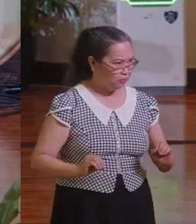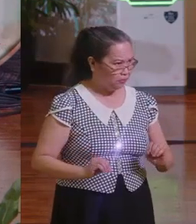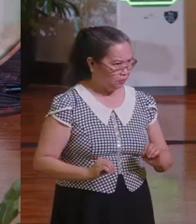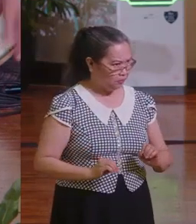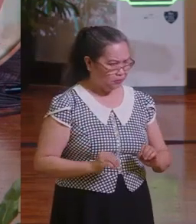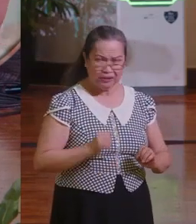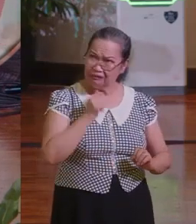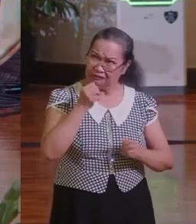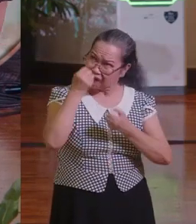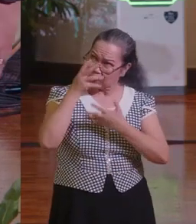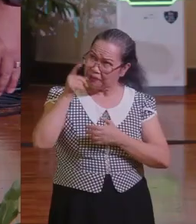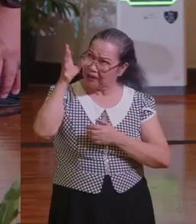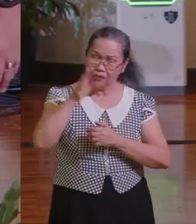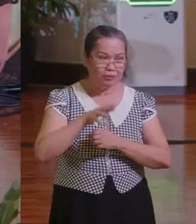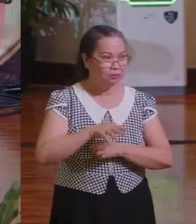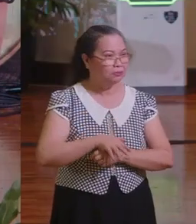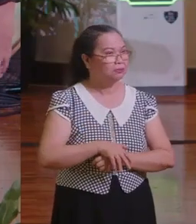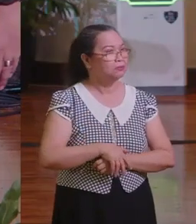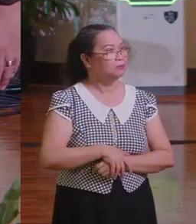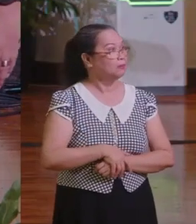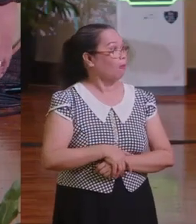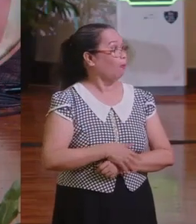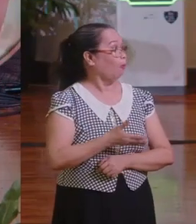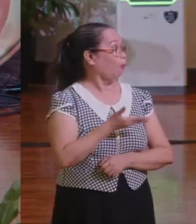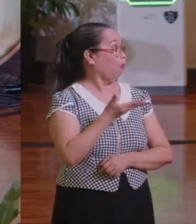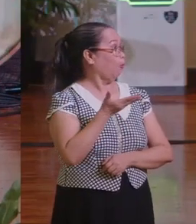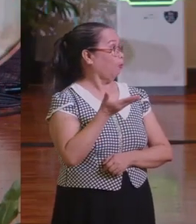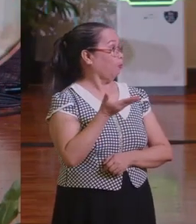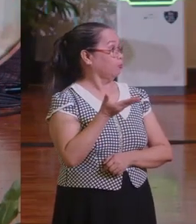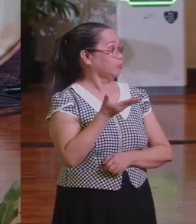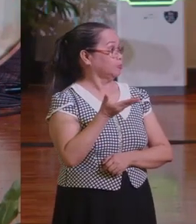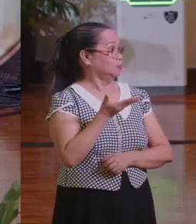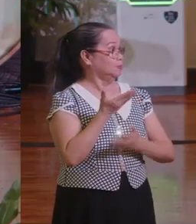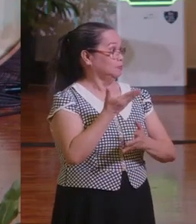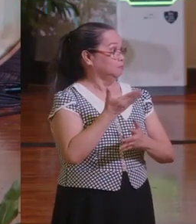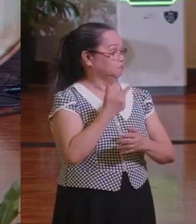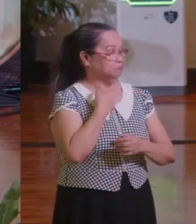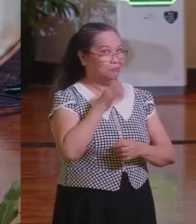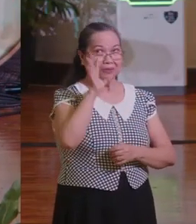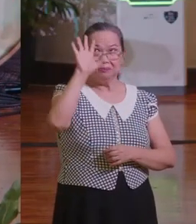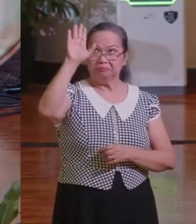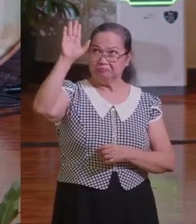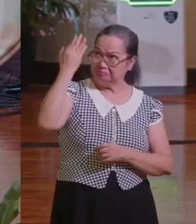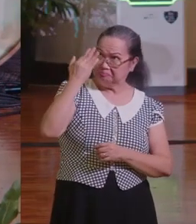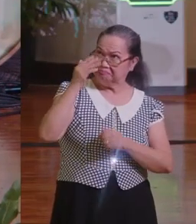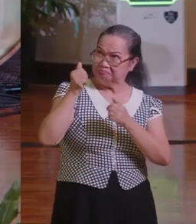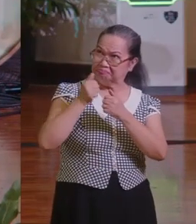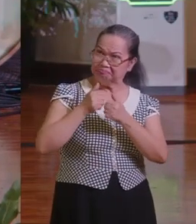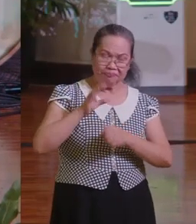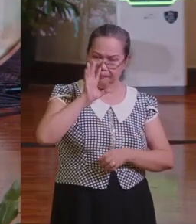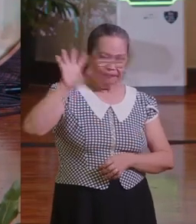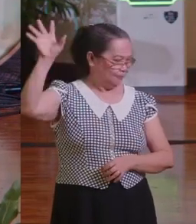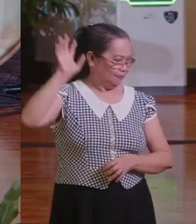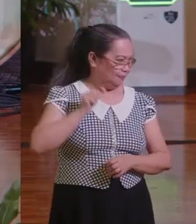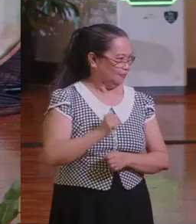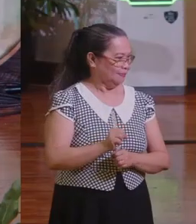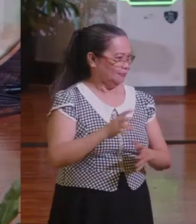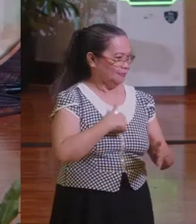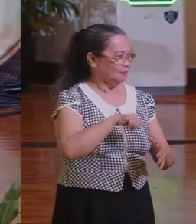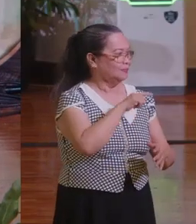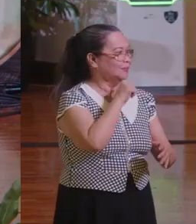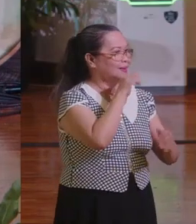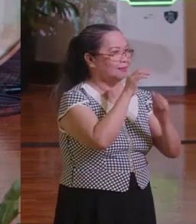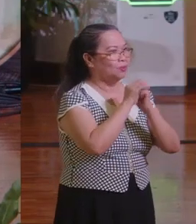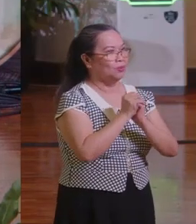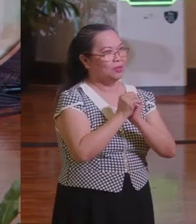ako susunod sa iyo. No? Maaari tayong matempt na talikuran siya at hindi na siya